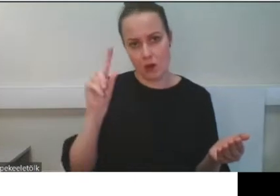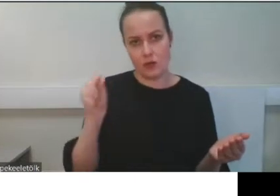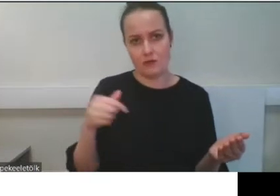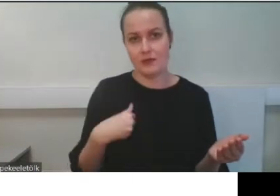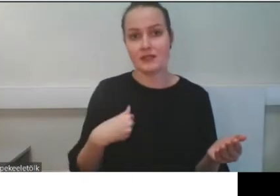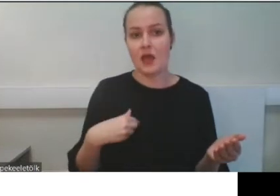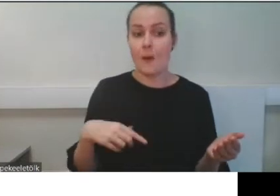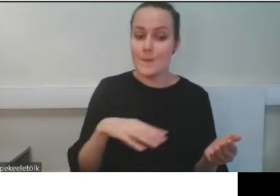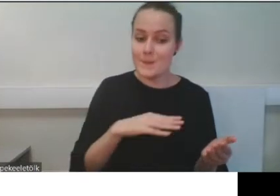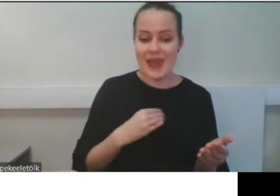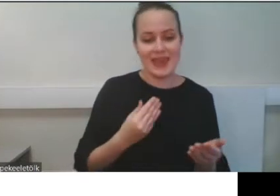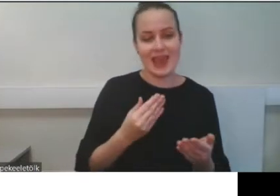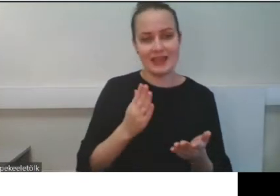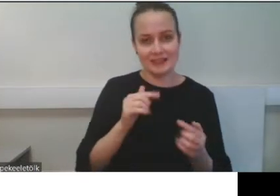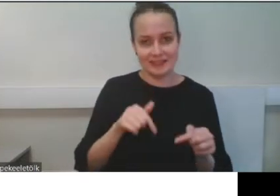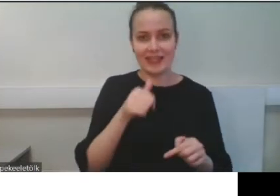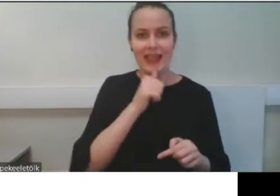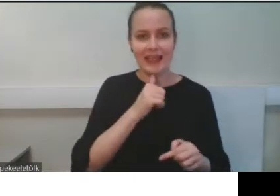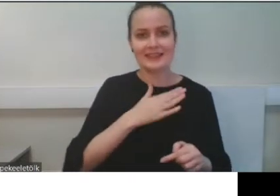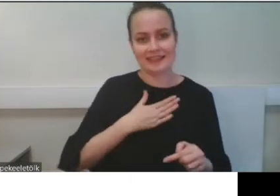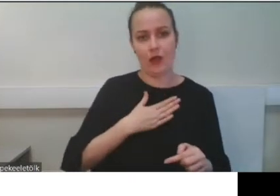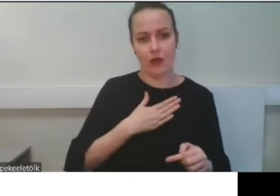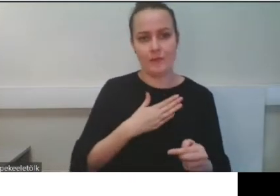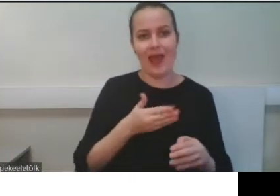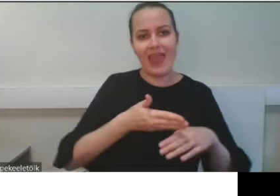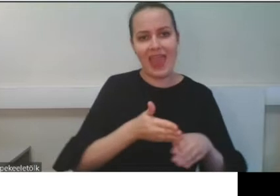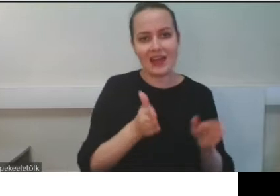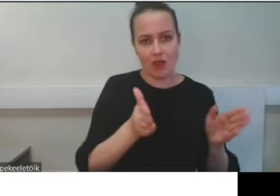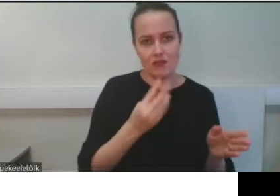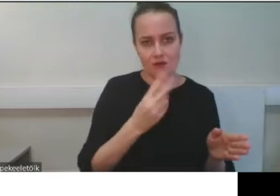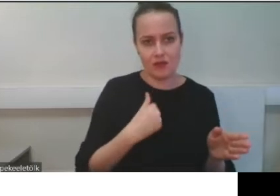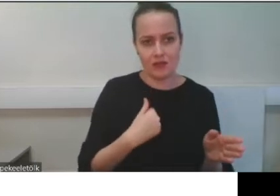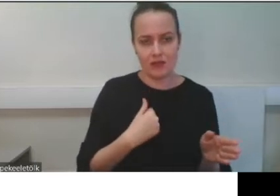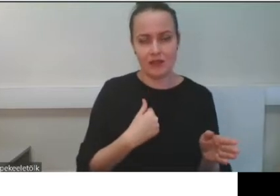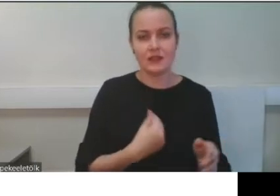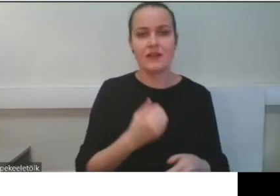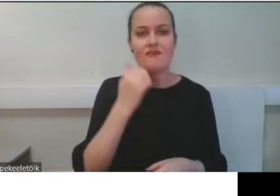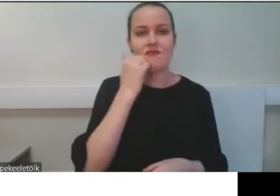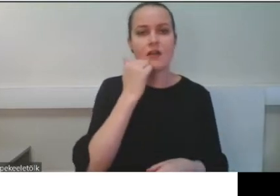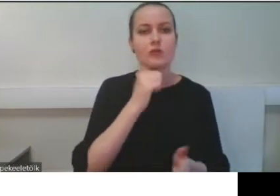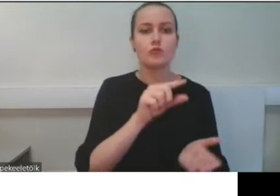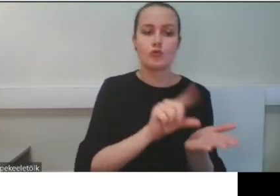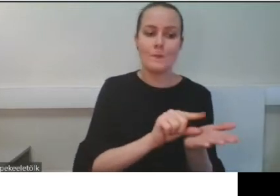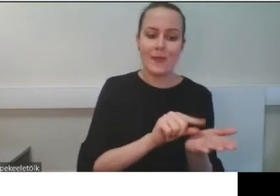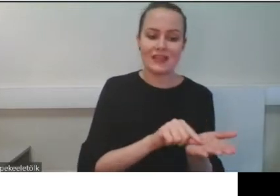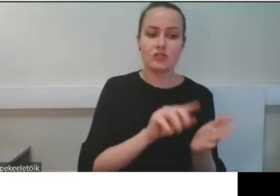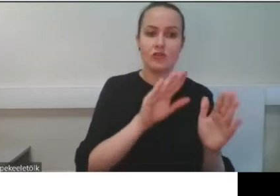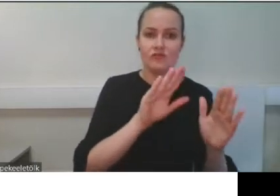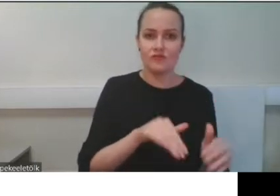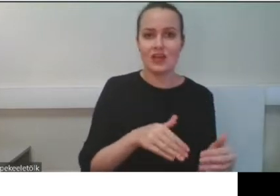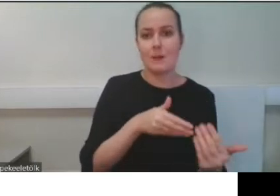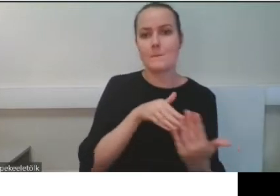alati tasub silma peal hoida , et mille kohta see andmestik käib . et Eesti Statistikaamet avaldab